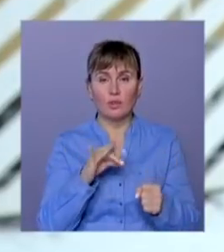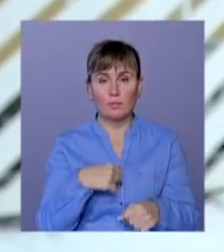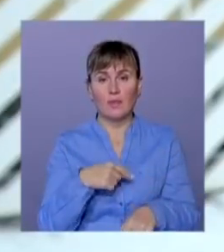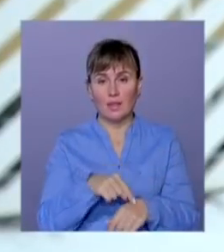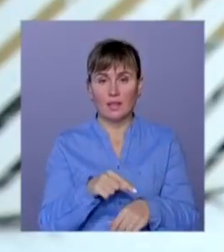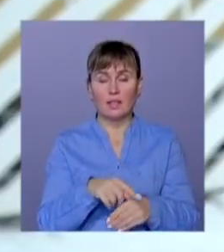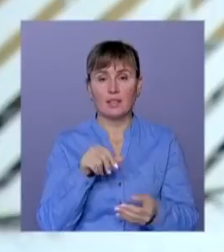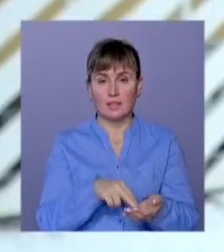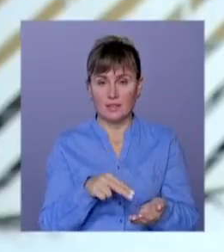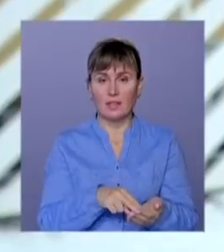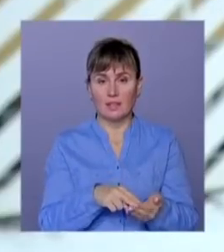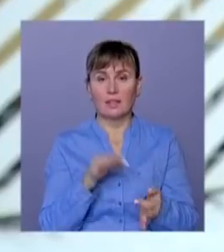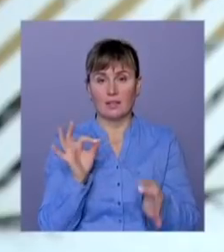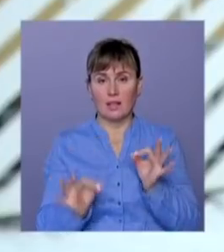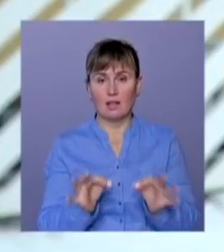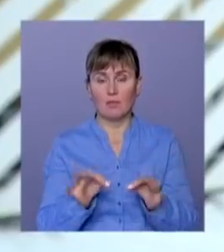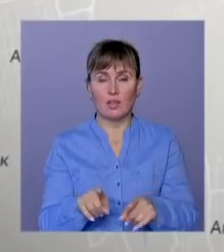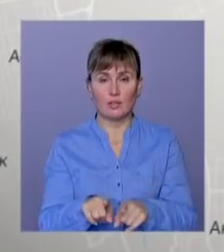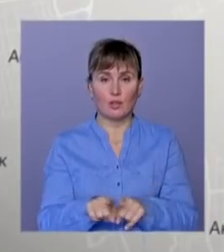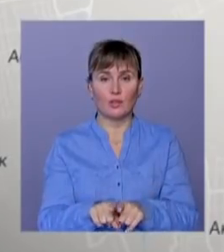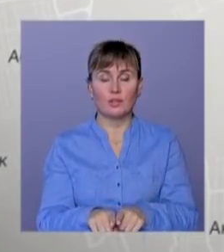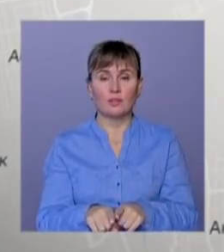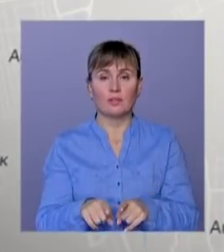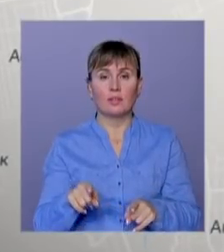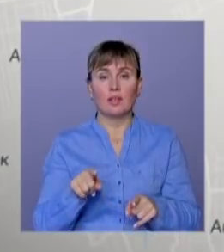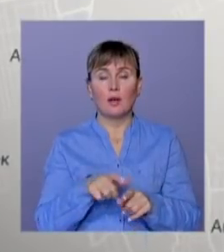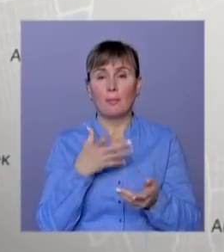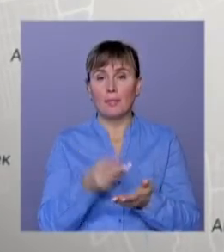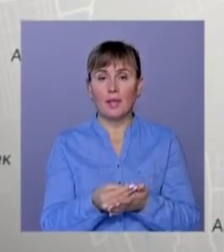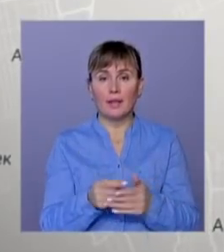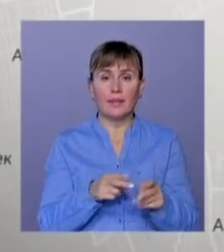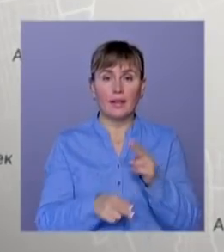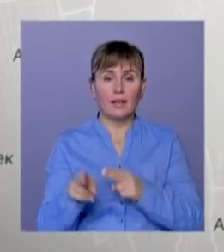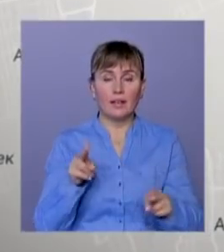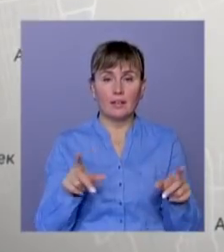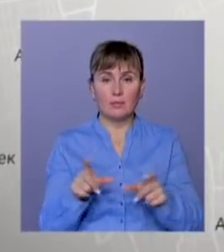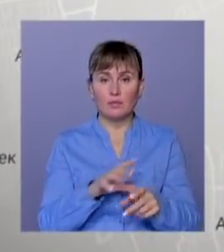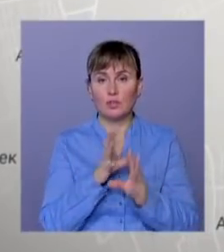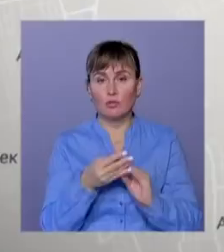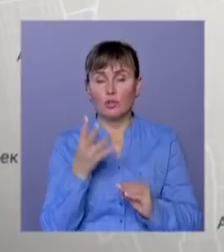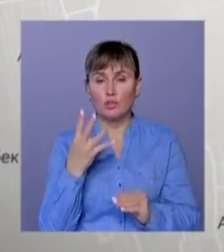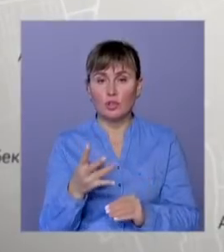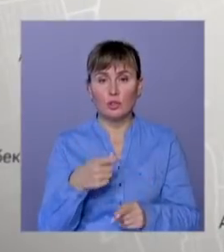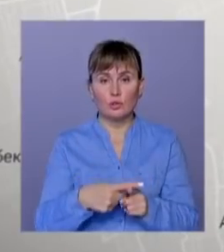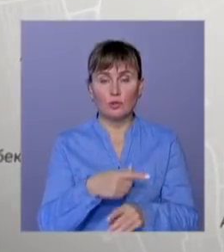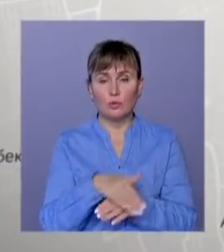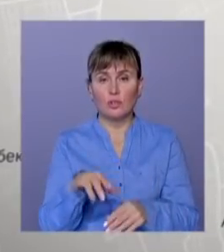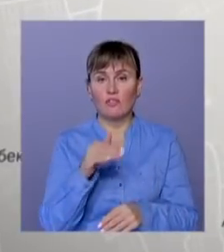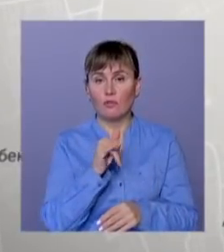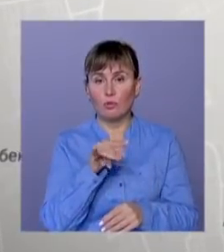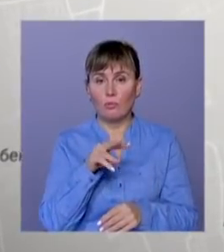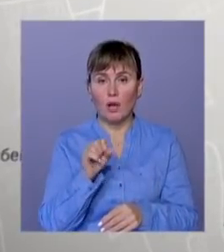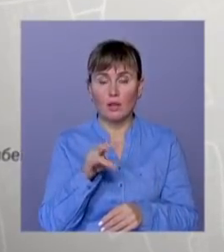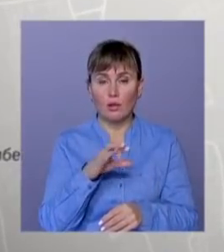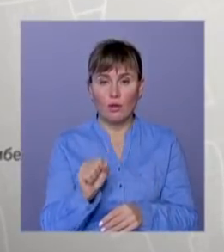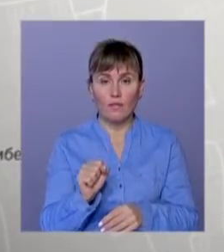и цены такие довольно-таки демократичные, адекватные. Платные катки открылись у торговых центров, всего их 4. На пересечении